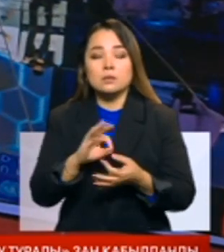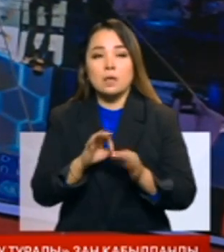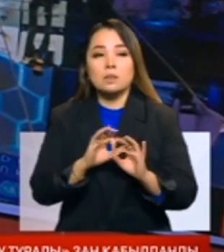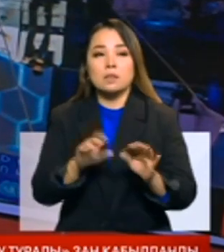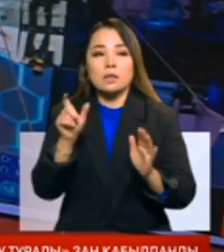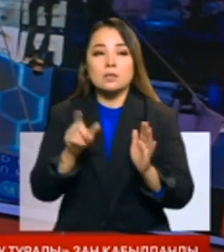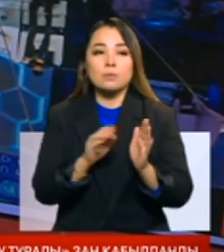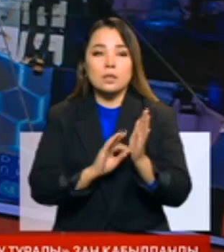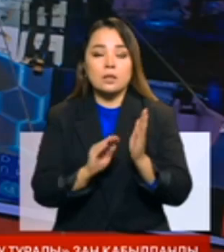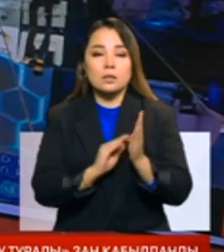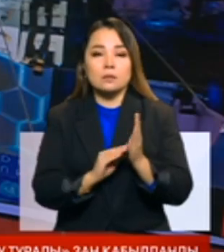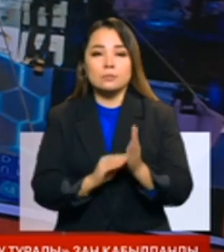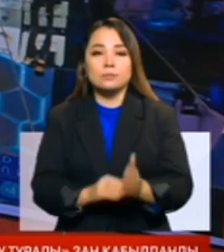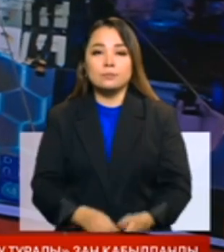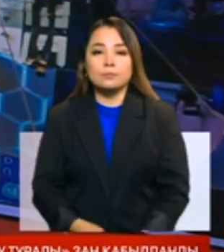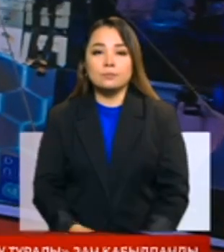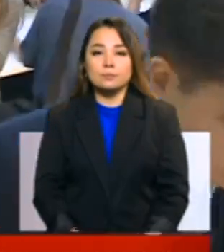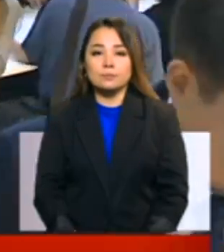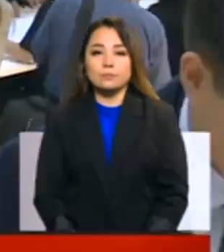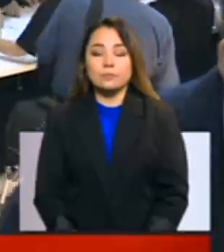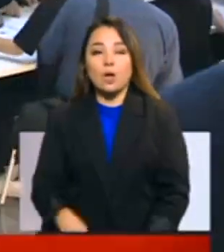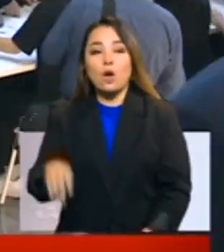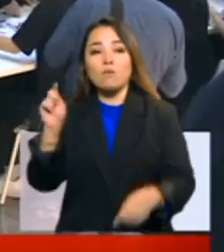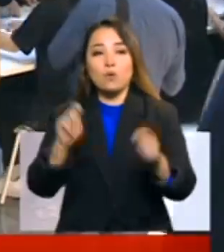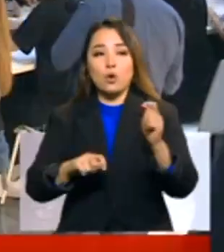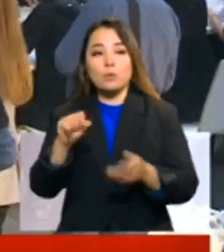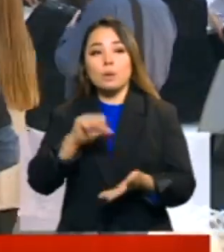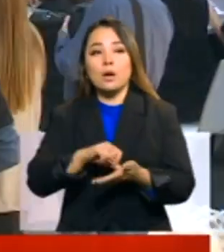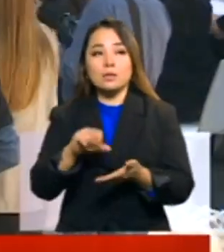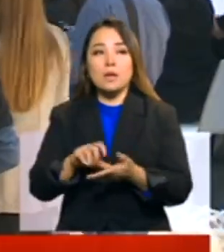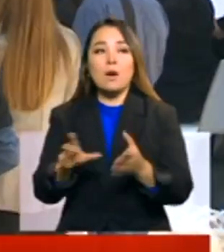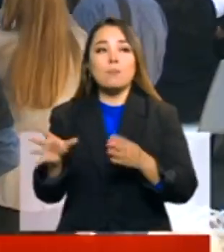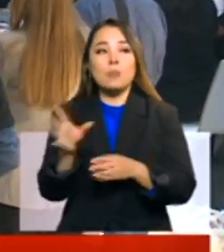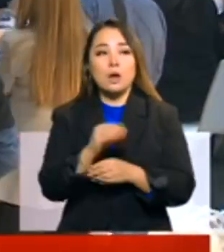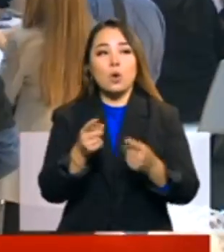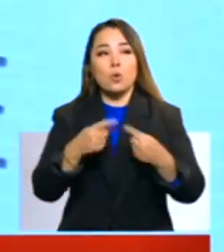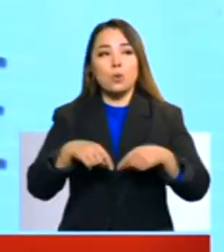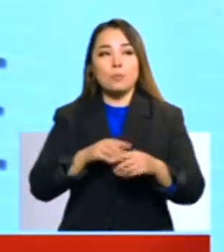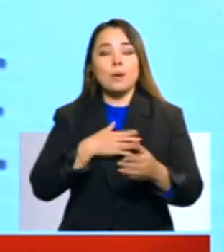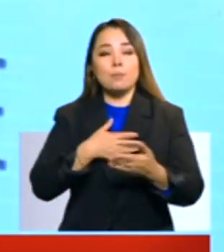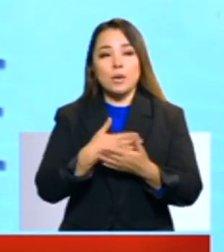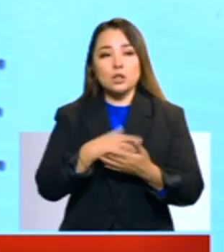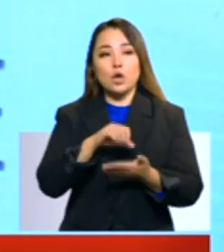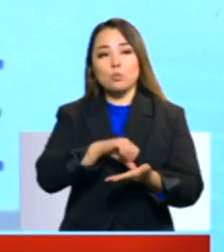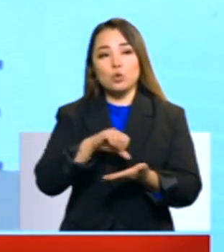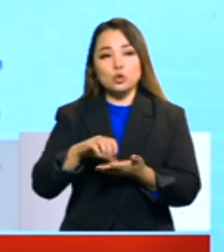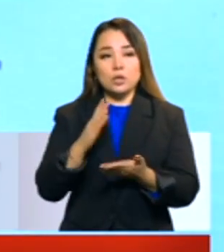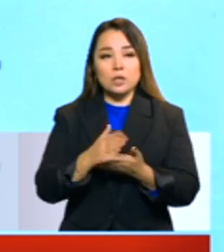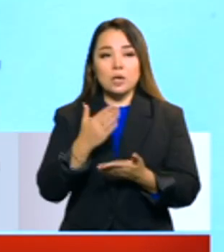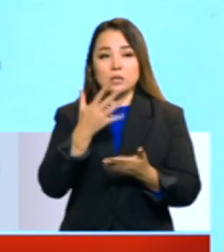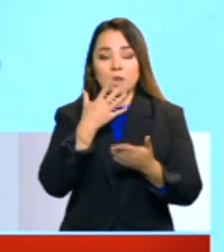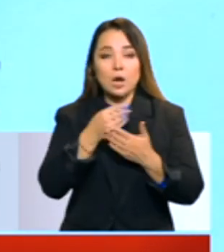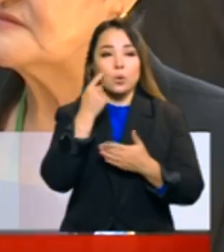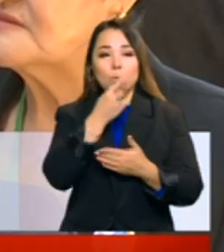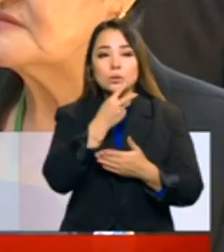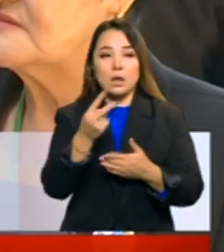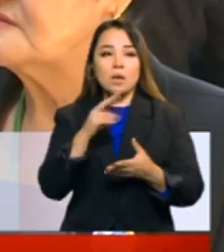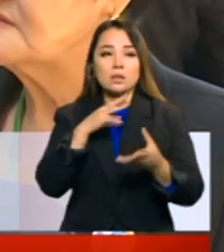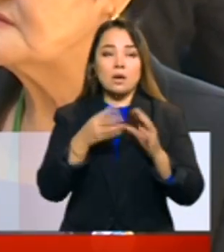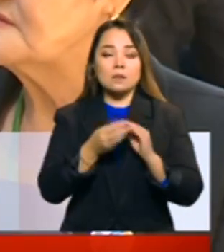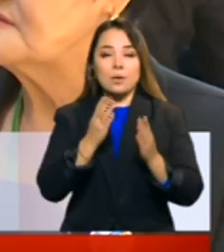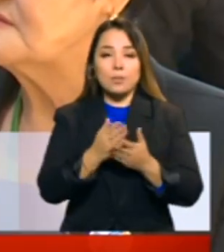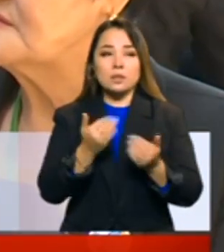Қабышева толығырақ айтсын. Форумға қатысып жатқандардың барлығы қоғамның белсенді мүшелері. Олардың өзіндік көзқарасы